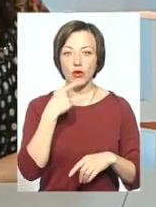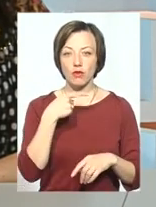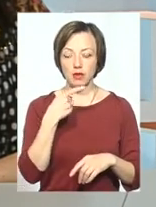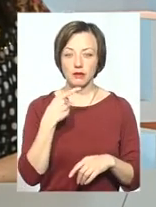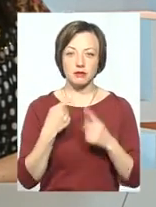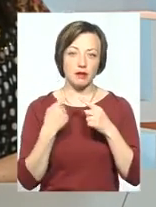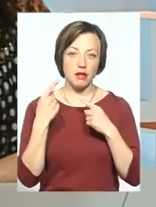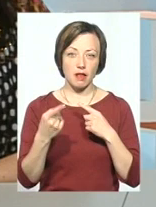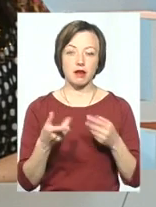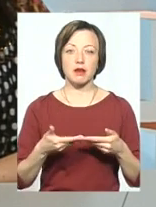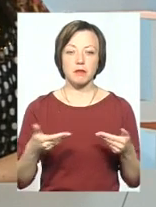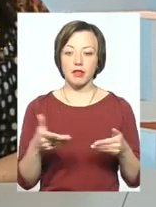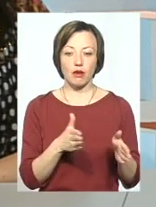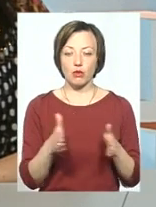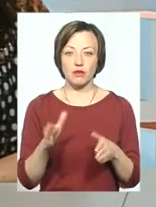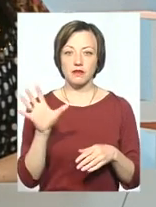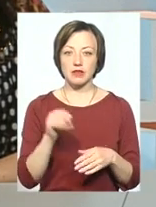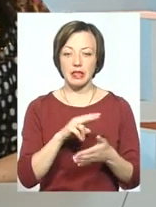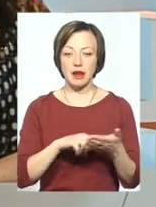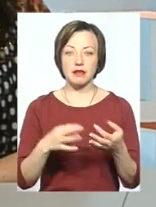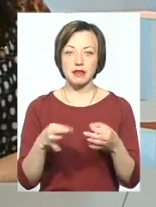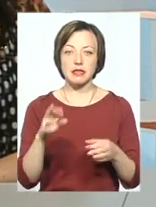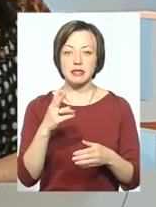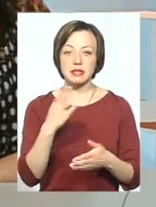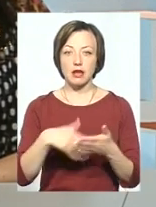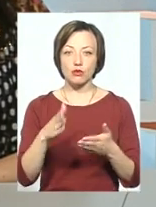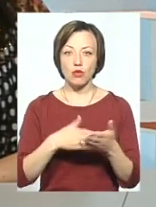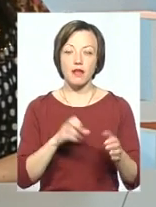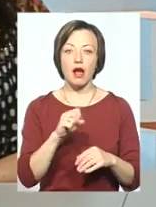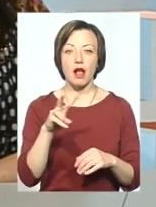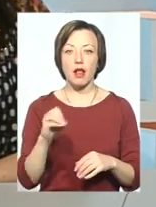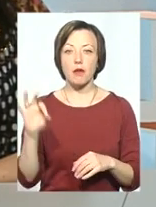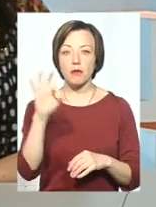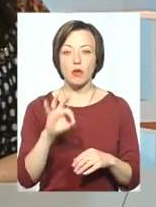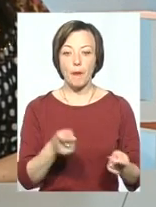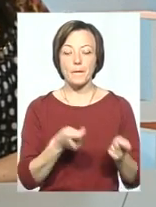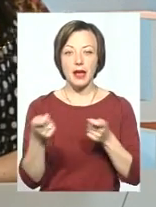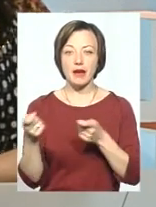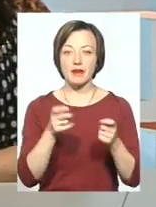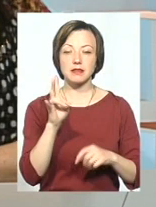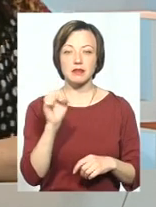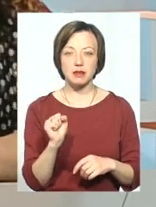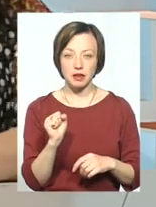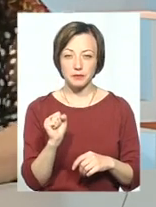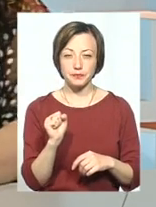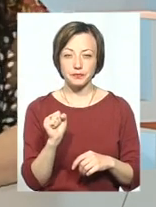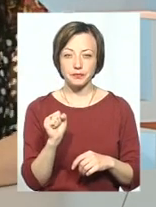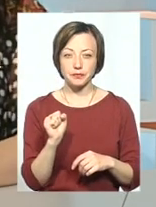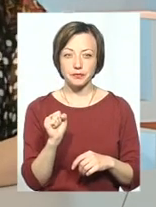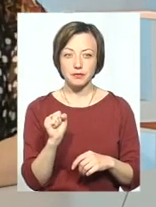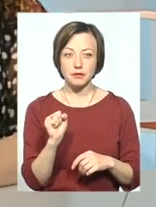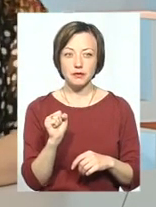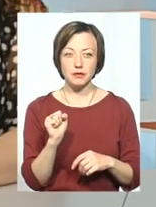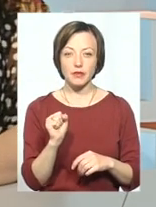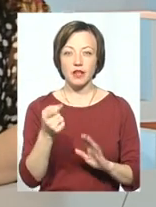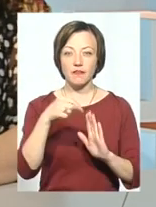досить далеко, тому що ми до того не готові і всі ліцензії вже скасовані. Але про перевезення на, е, скажемо,